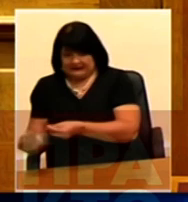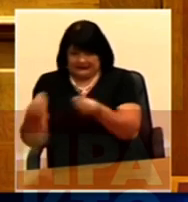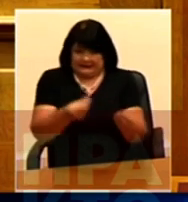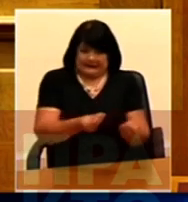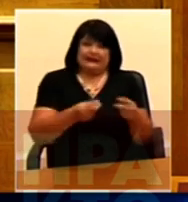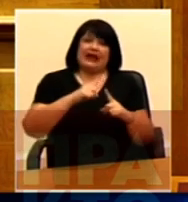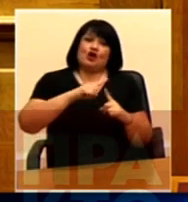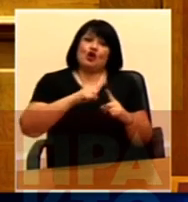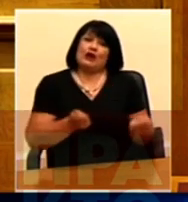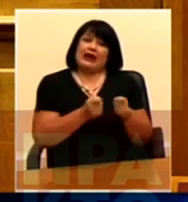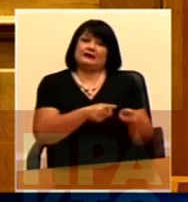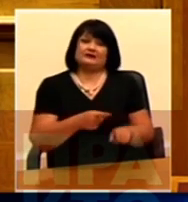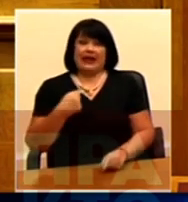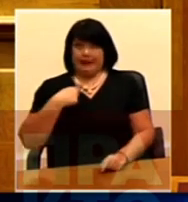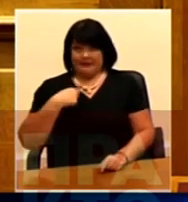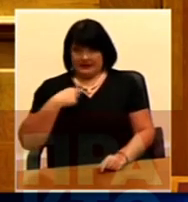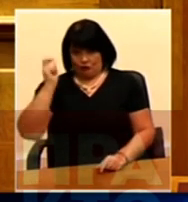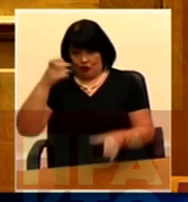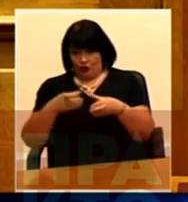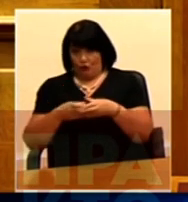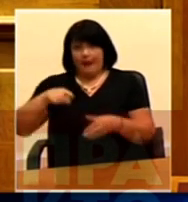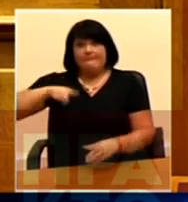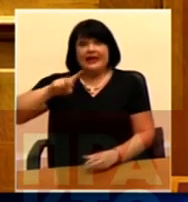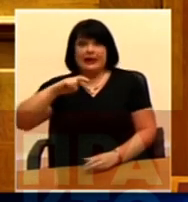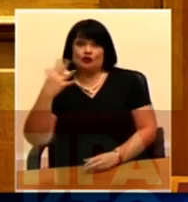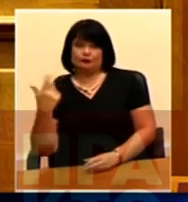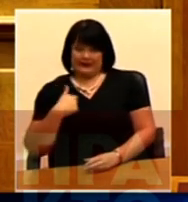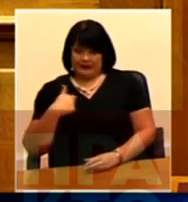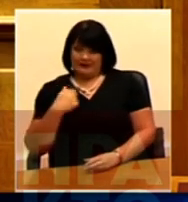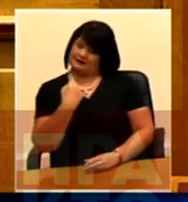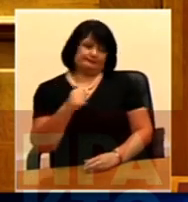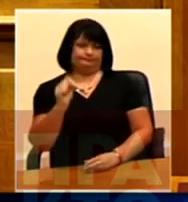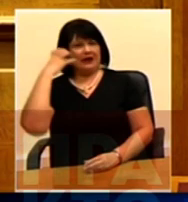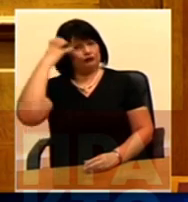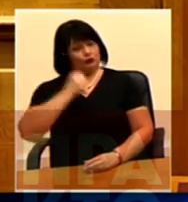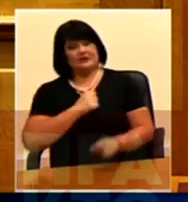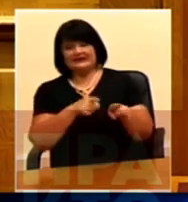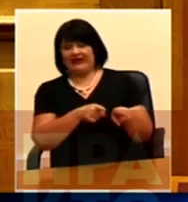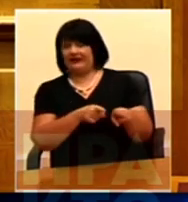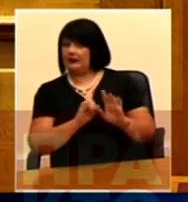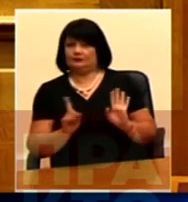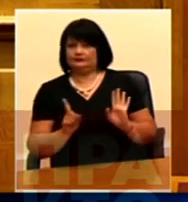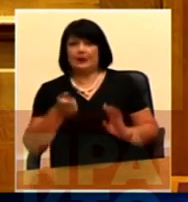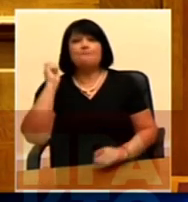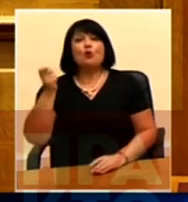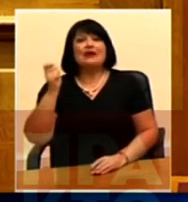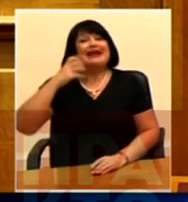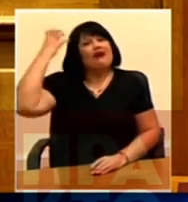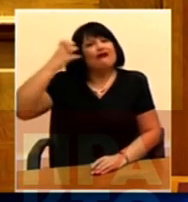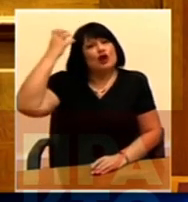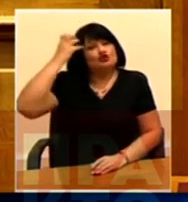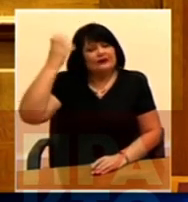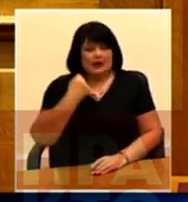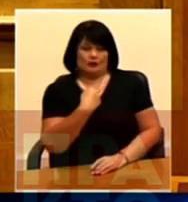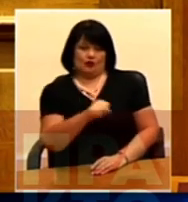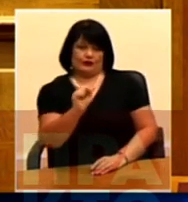Εμείς ως Μέρα 25 απορρίπτουμε τη φιλοσοφία αυτή. Και την απορρίπτουμε τόσο πολιτικά, όσο και φιλοσοφικά, όσο